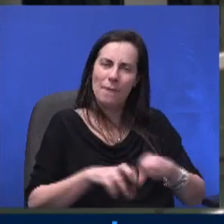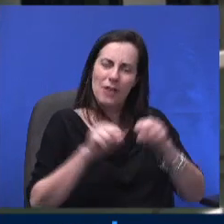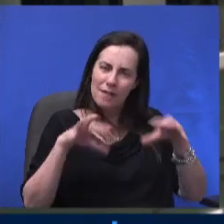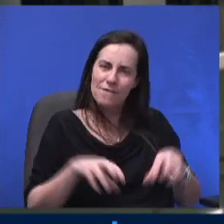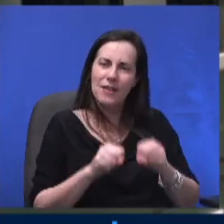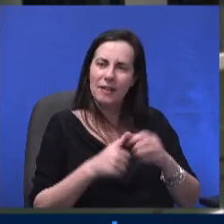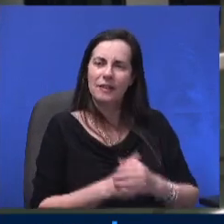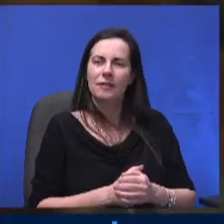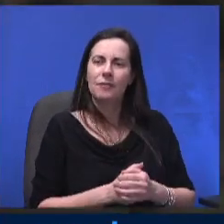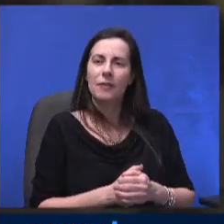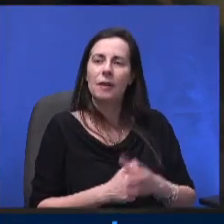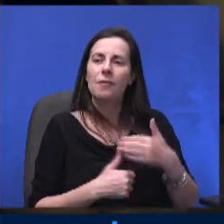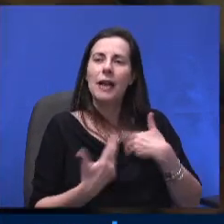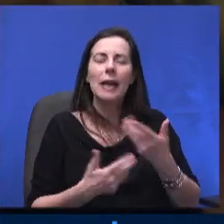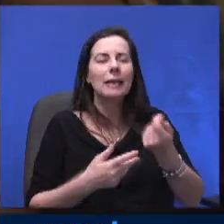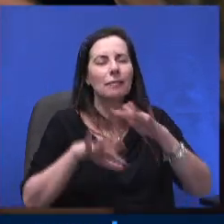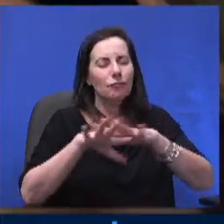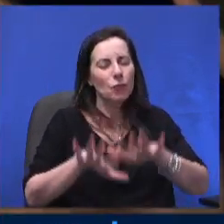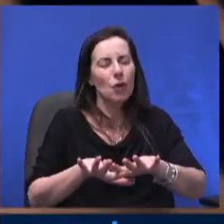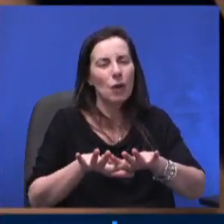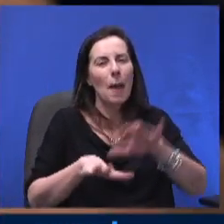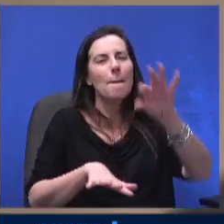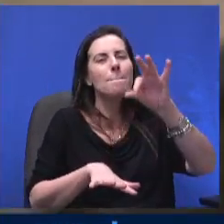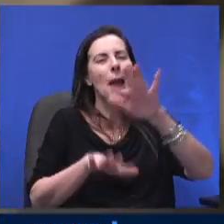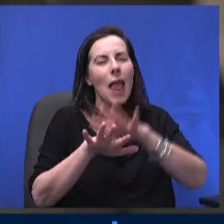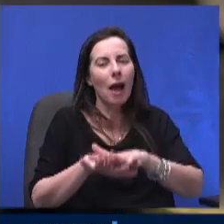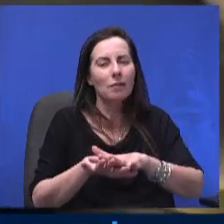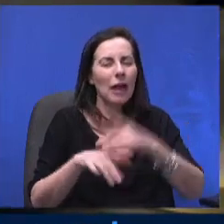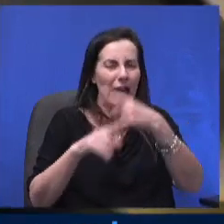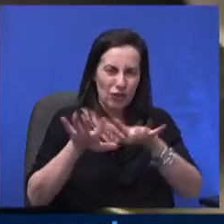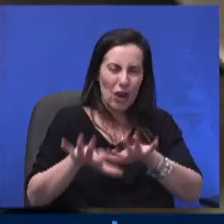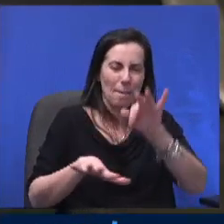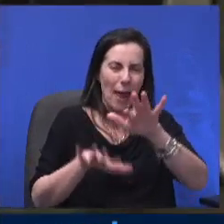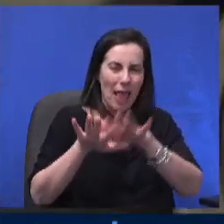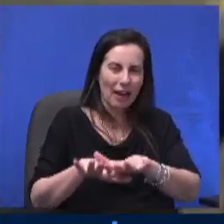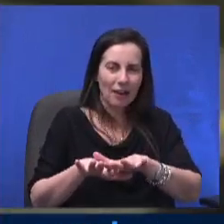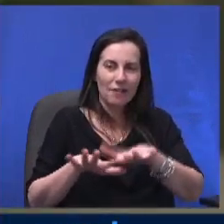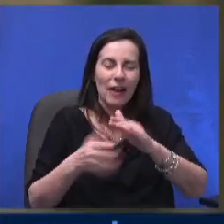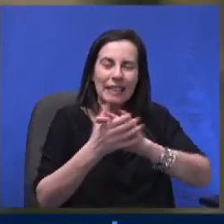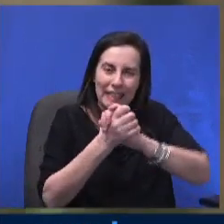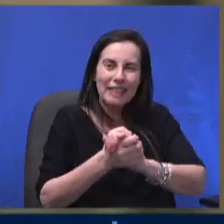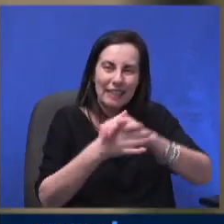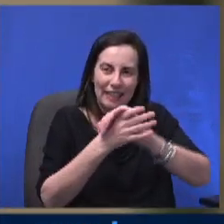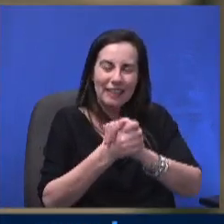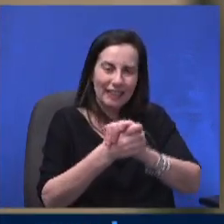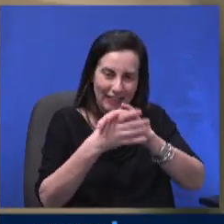ובעצם אני נותן לו קצת לשבת עם המלח, ואנחנו צריכים לתת לזה איזה חצי שעה ככה לשבת, ואז לבוא לסחוט את זה, לראות את הנוזלים.